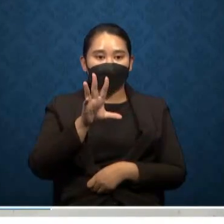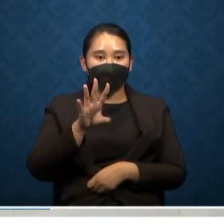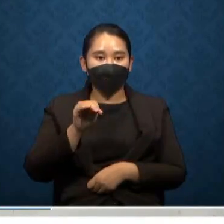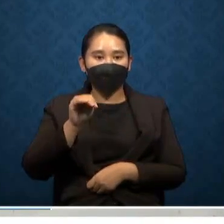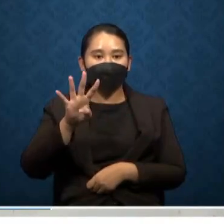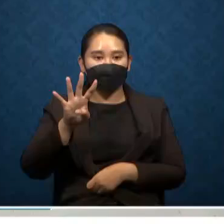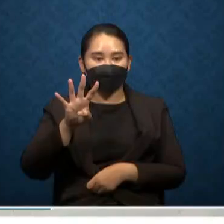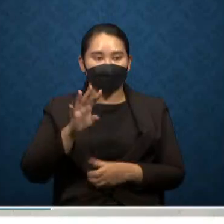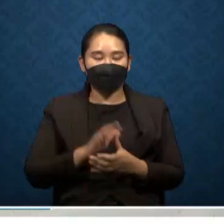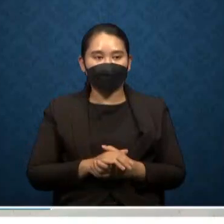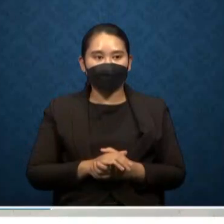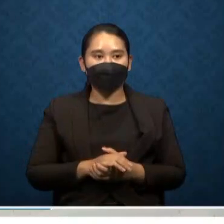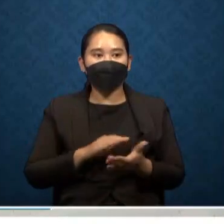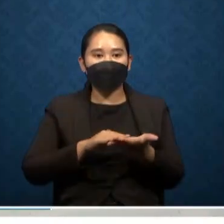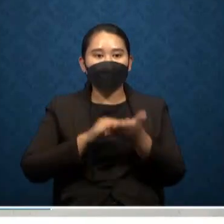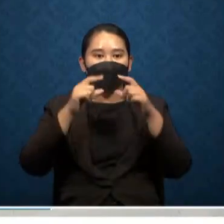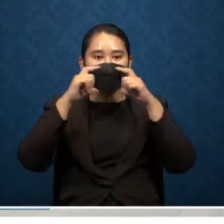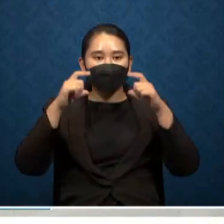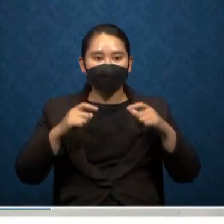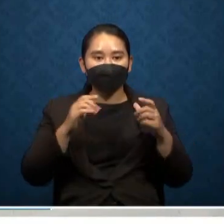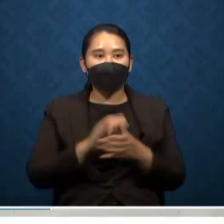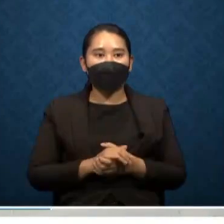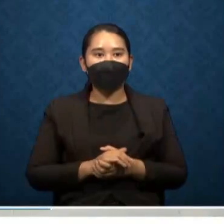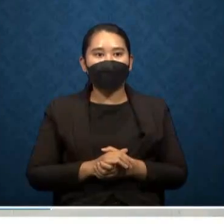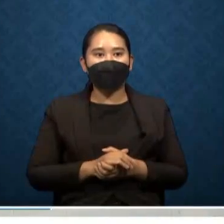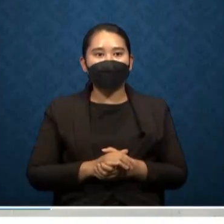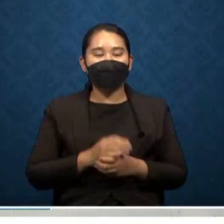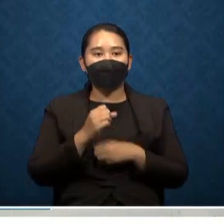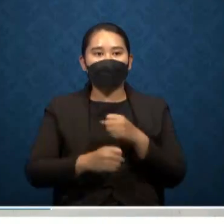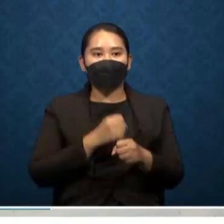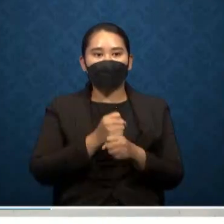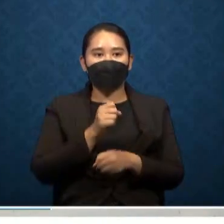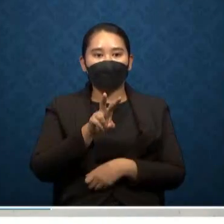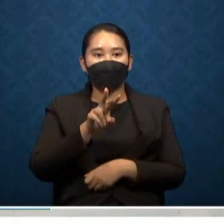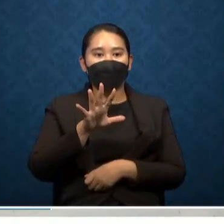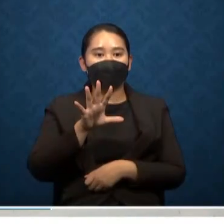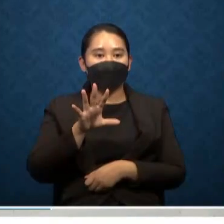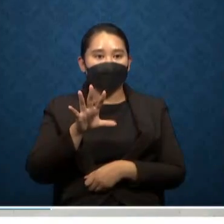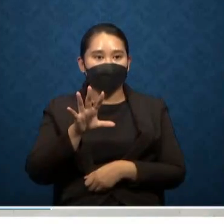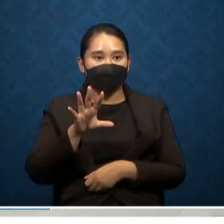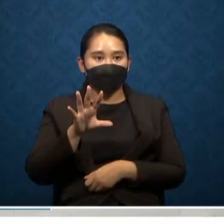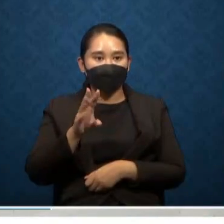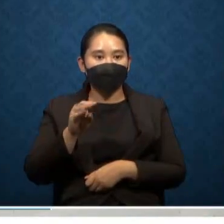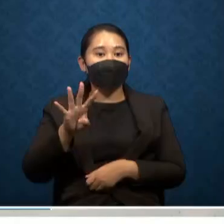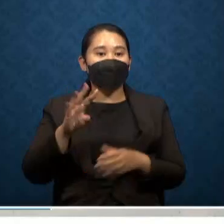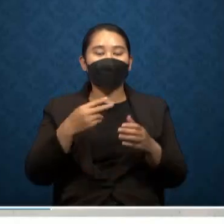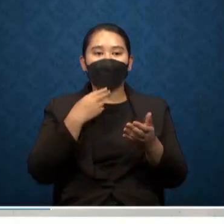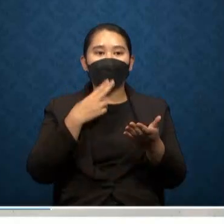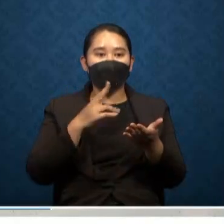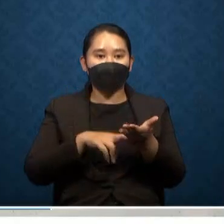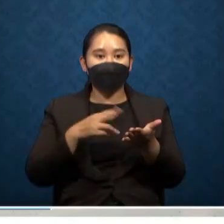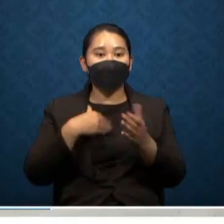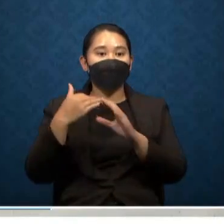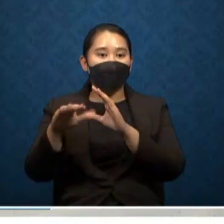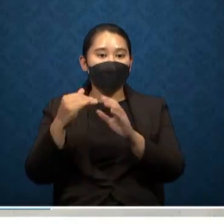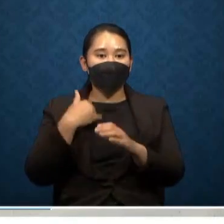2544นะครับขออนุญาตถอดแมสนิดนึงนะครับในปี2514นั้นกระทรวงคลังก็ได้มีหนังสือเวียนในเรื่องแนวท